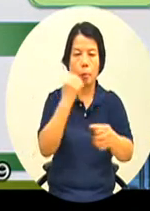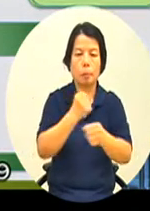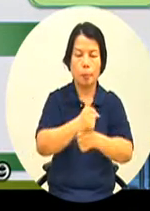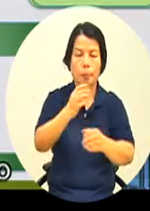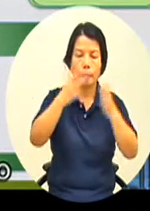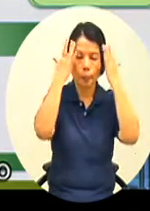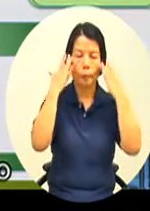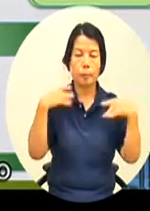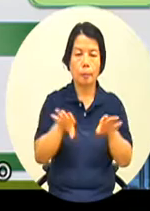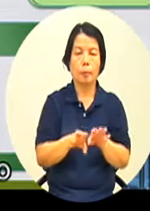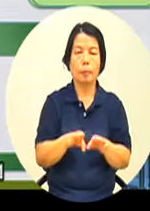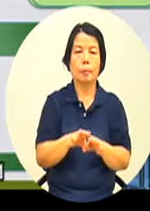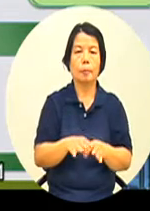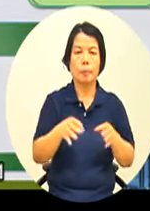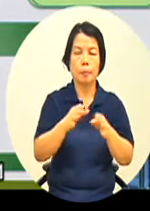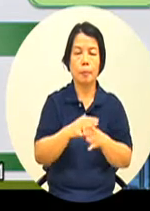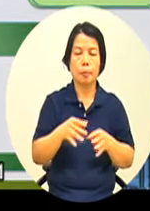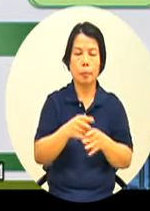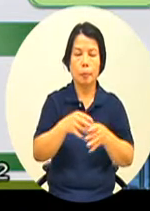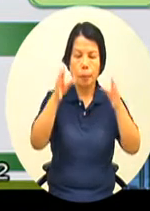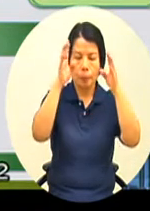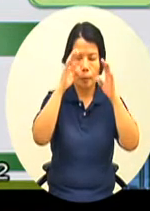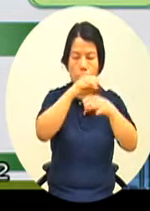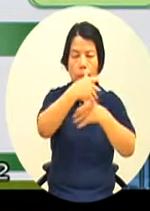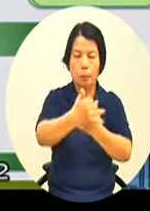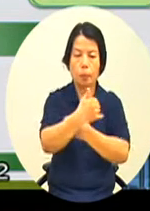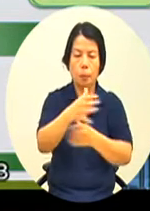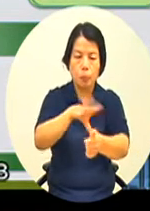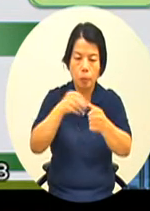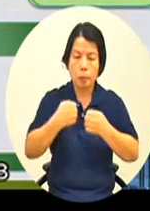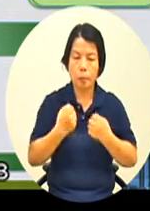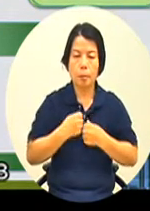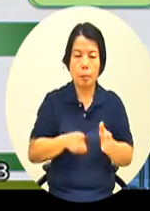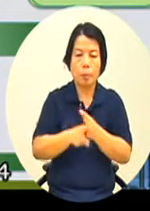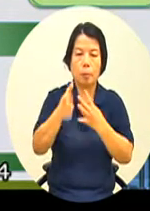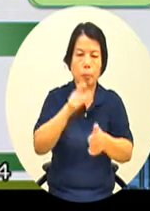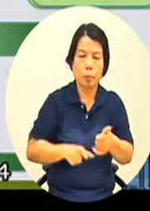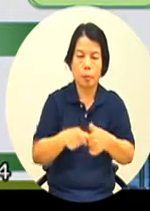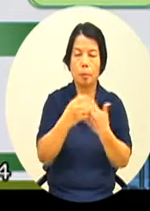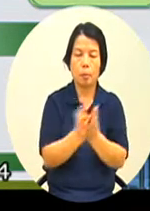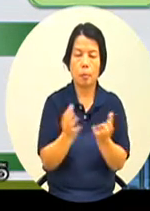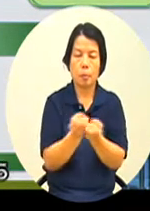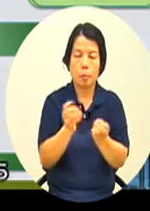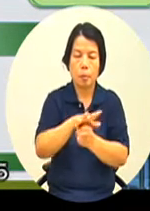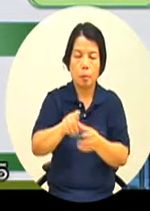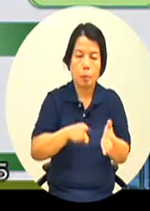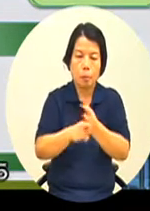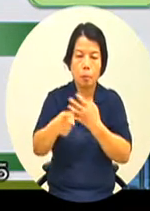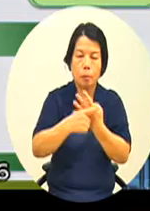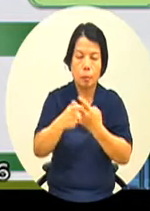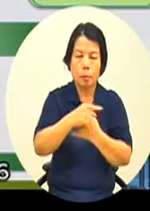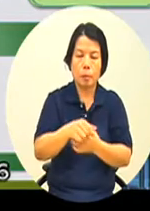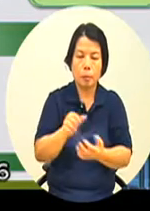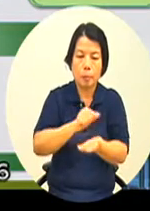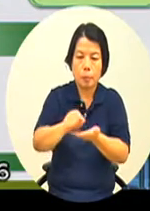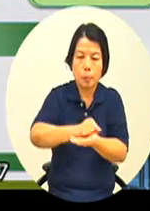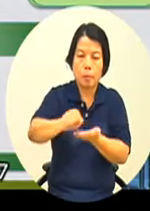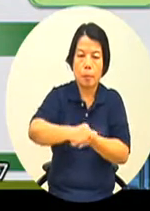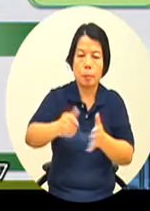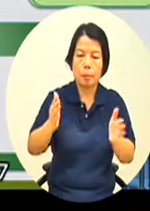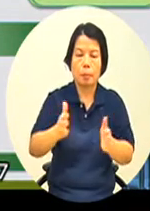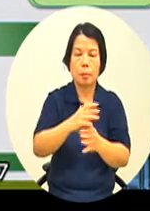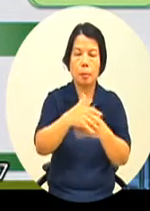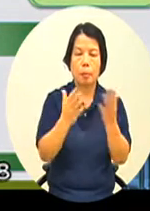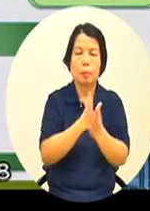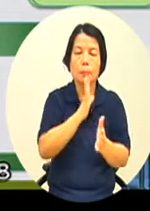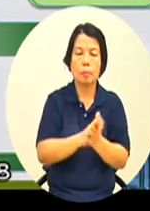期实习专案。另外，我们也发行了政策与人力管理的专业期刊。另外，我们也发行了人